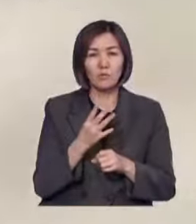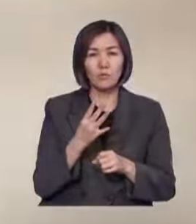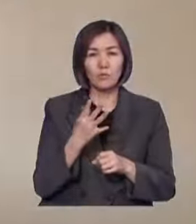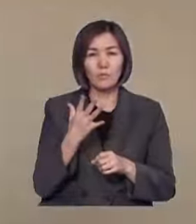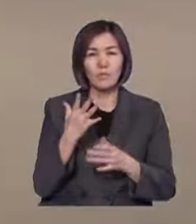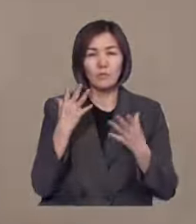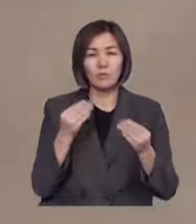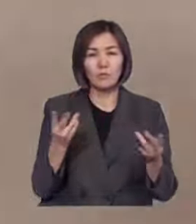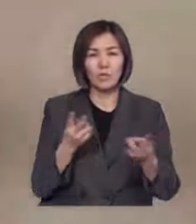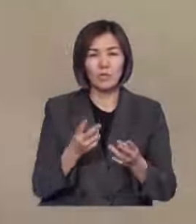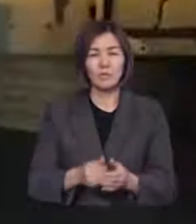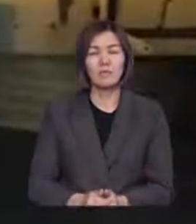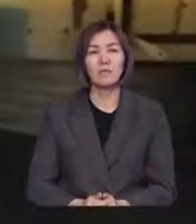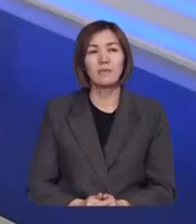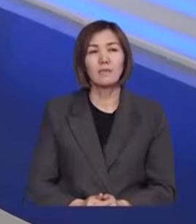қажет.